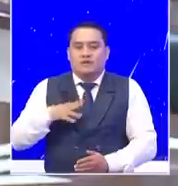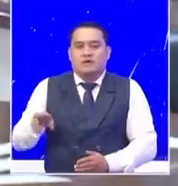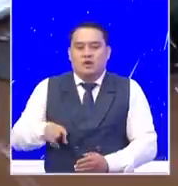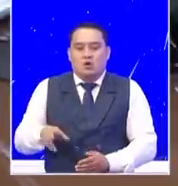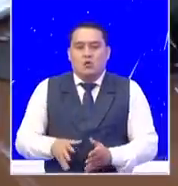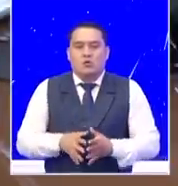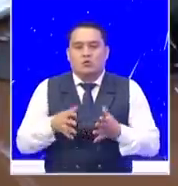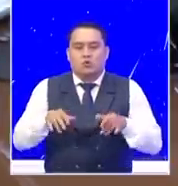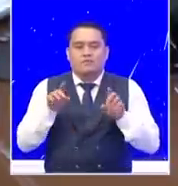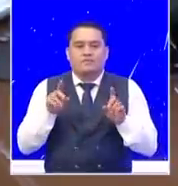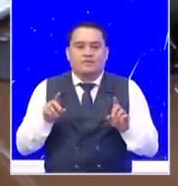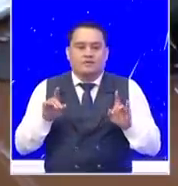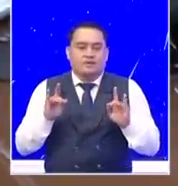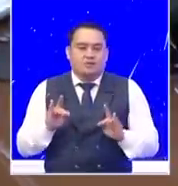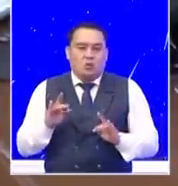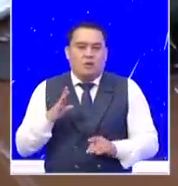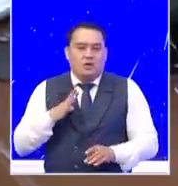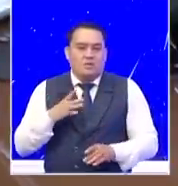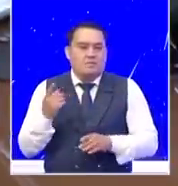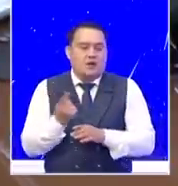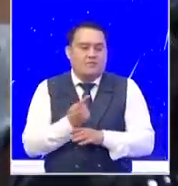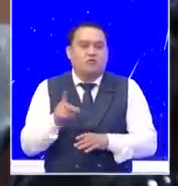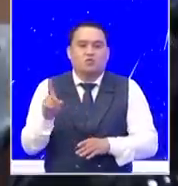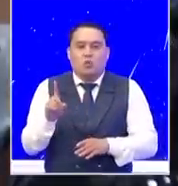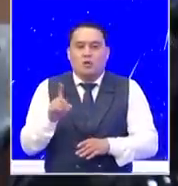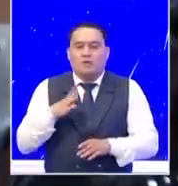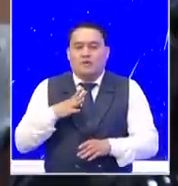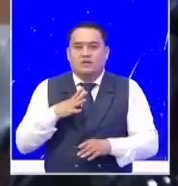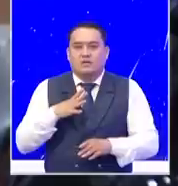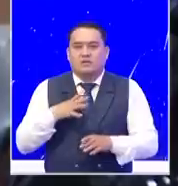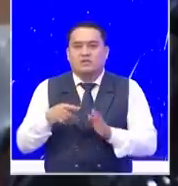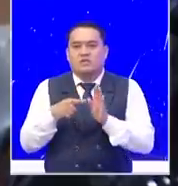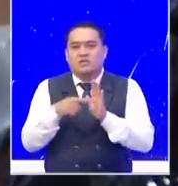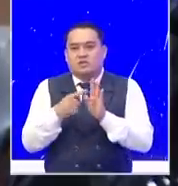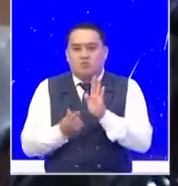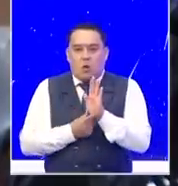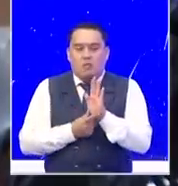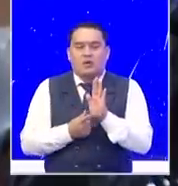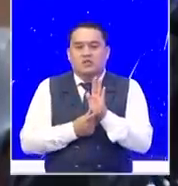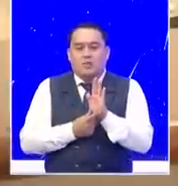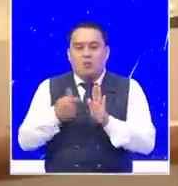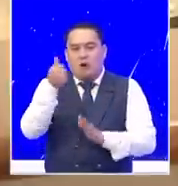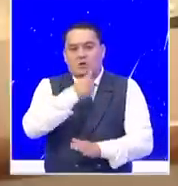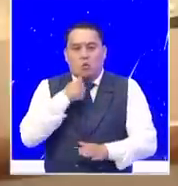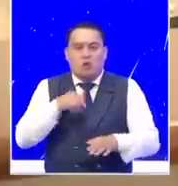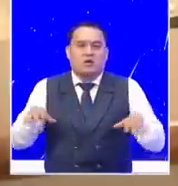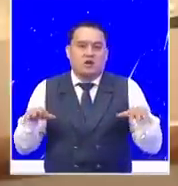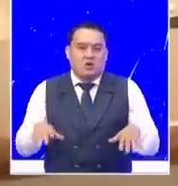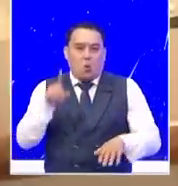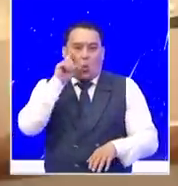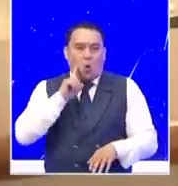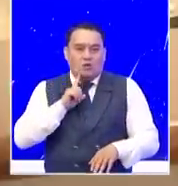мынадай үлкен кресло болып кетті маған қазір. Когда впервые пришел сюда директором в 2007 году, здесь стояло комфортабельное кресло.